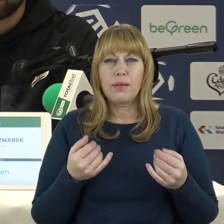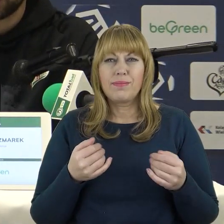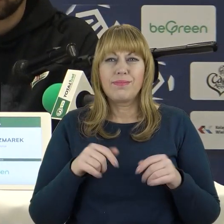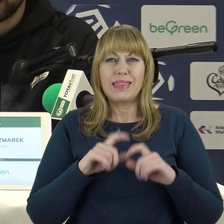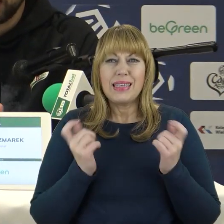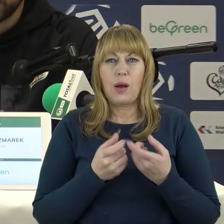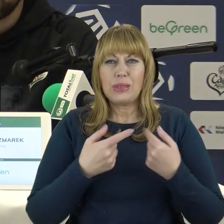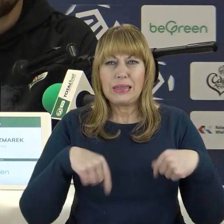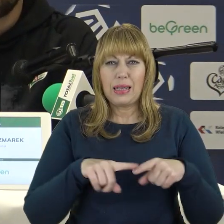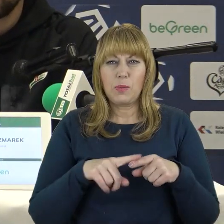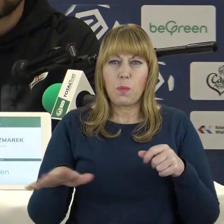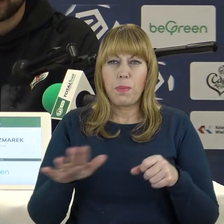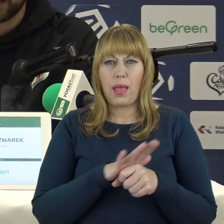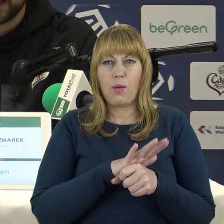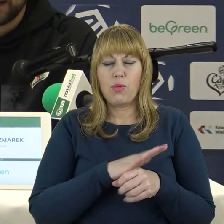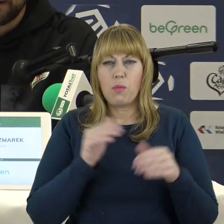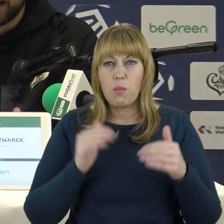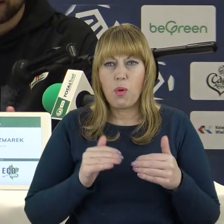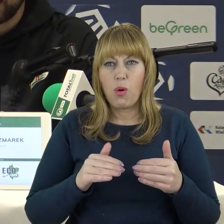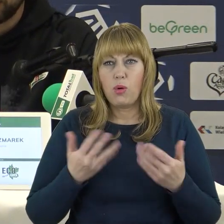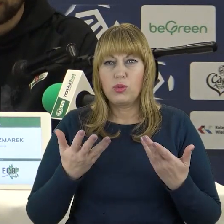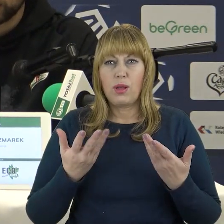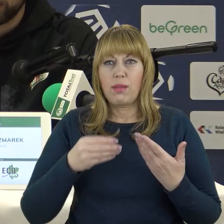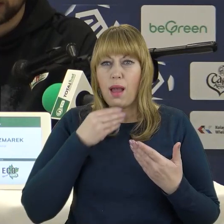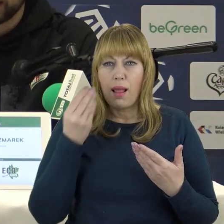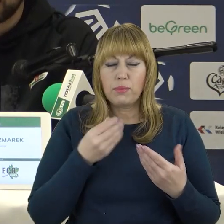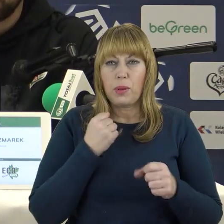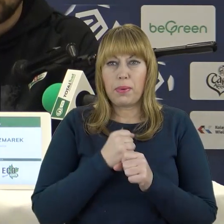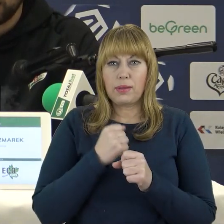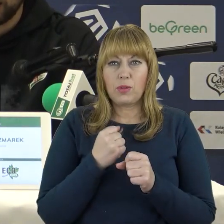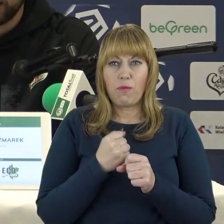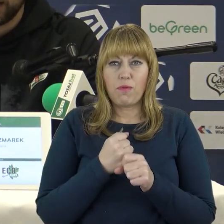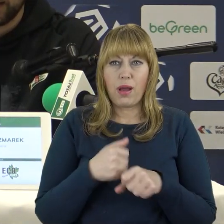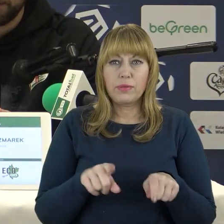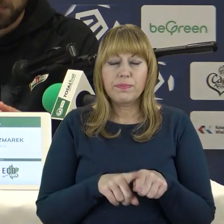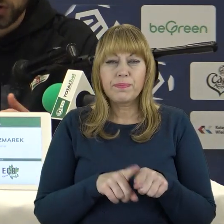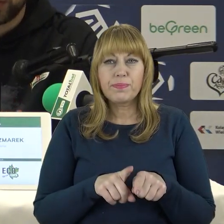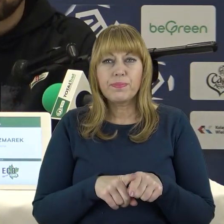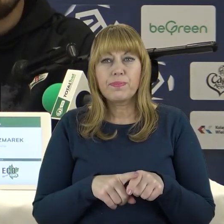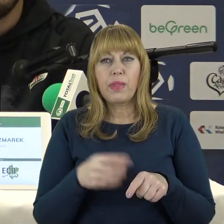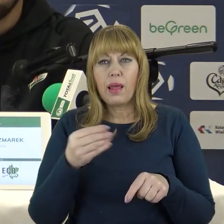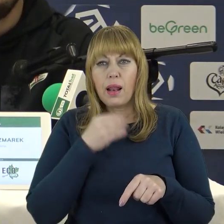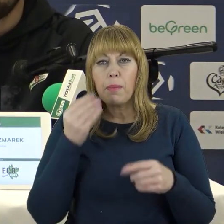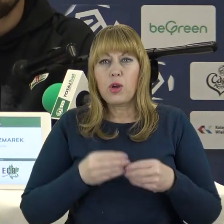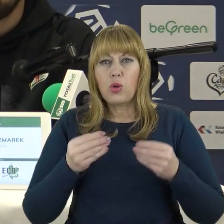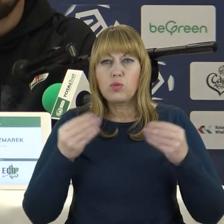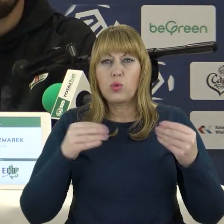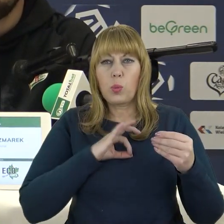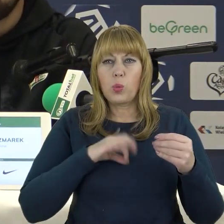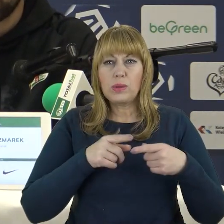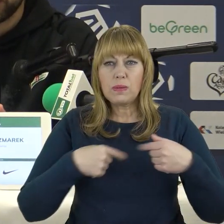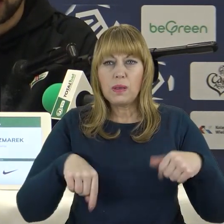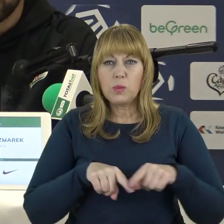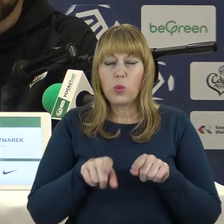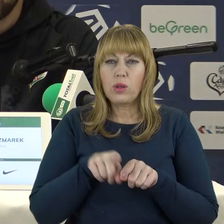sztab, żebyśmy byli w stanie jak najlepiej pracować, jak najlepiej rozwinąć ten zespół pod względem